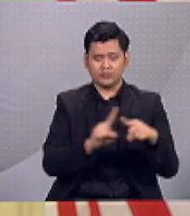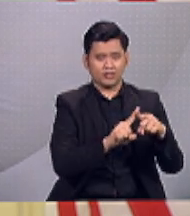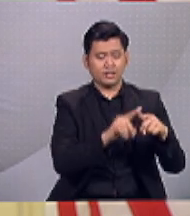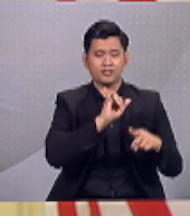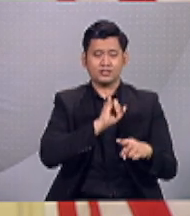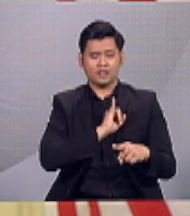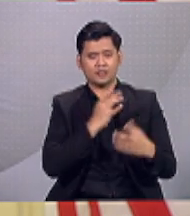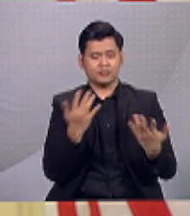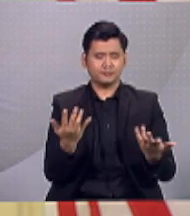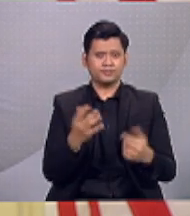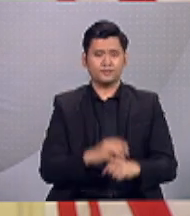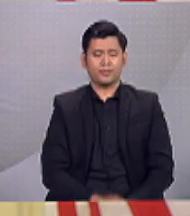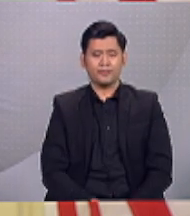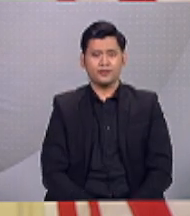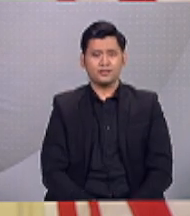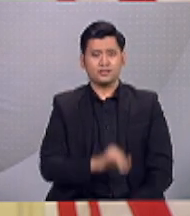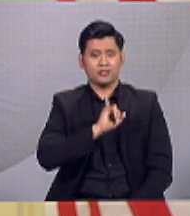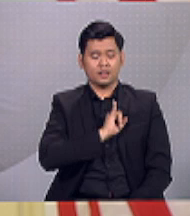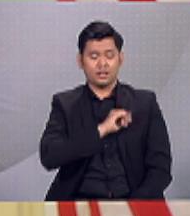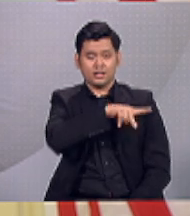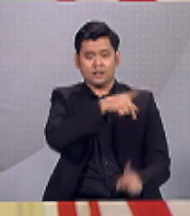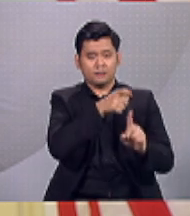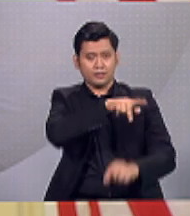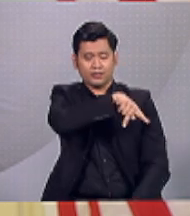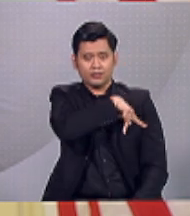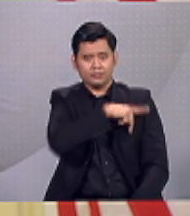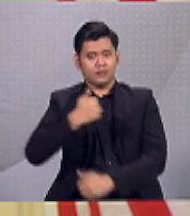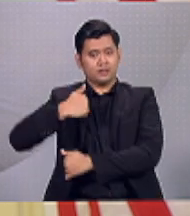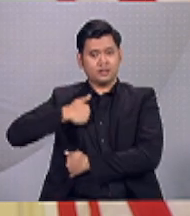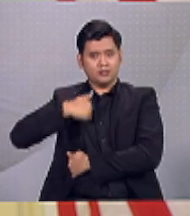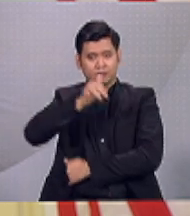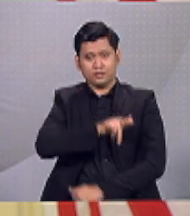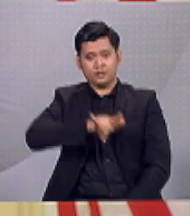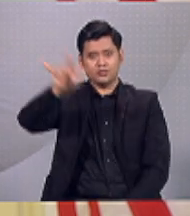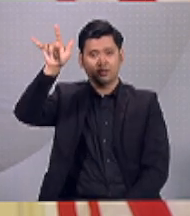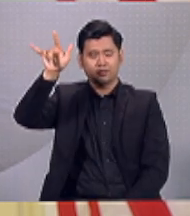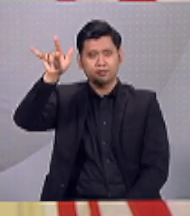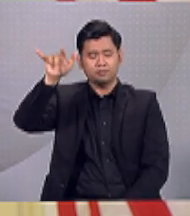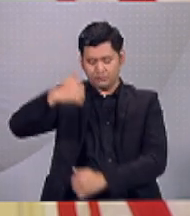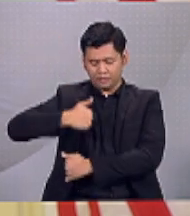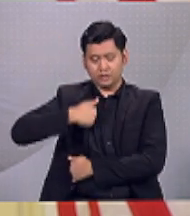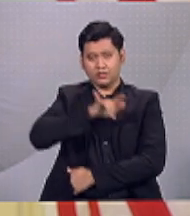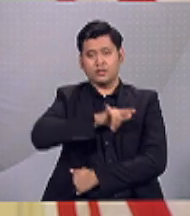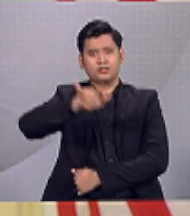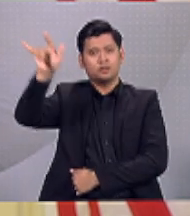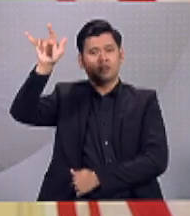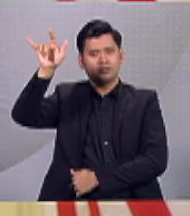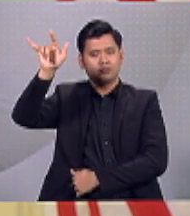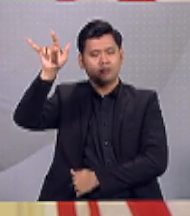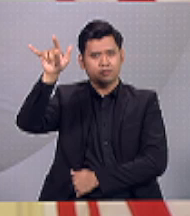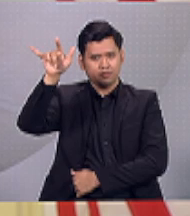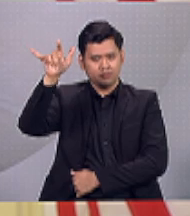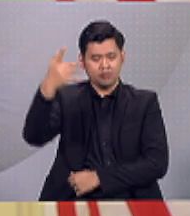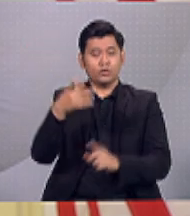saya difahamkan tadi oleh Panglima Tentera Udara, mesej yang nak disampaikan, perutusan Panglima Tentera Udara